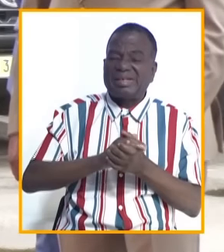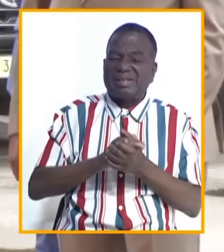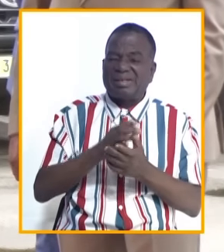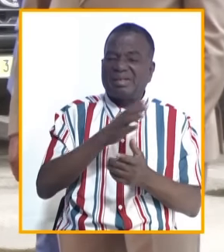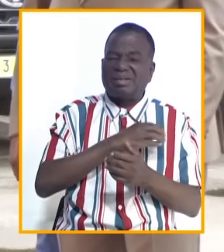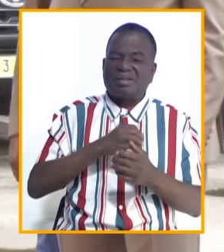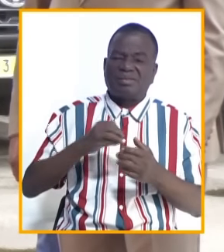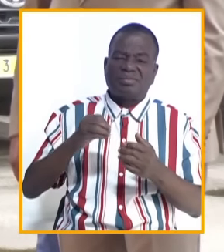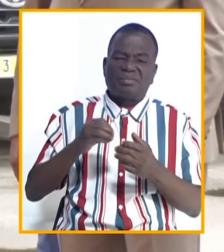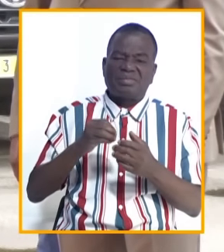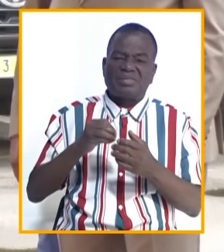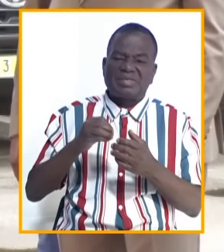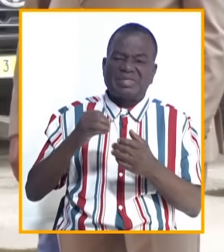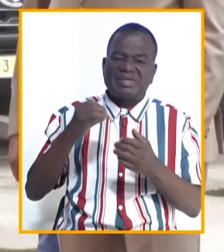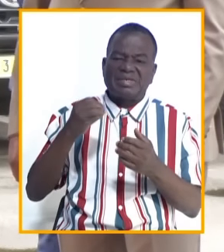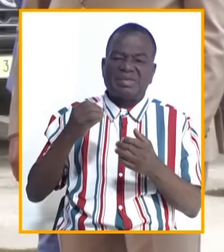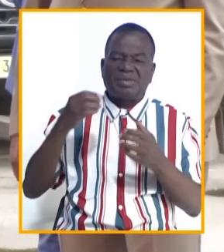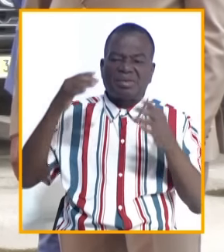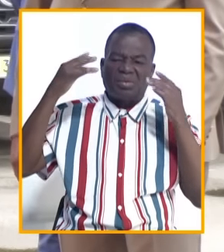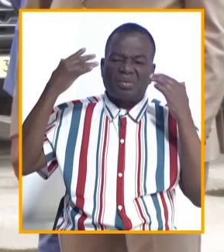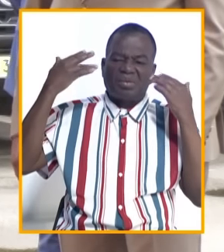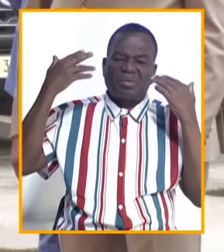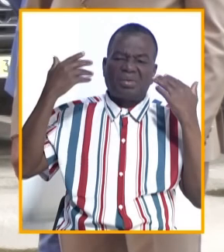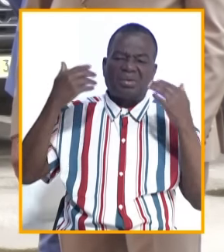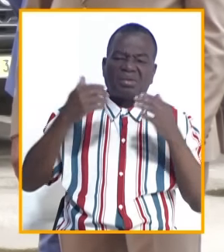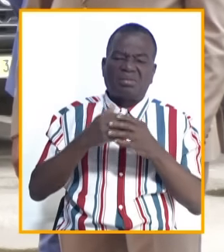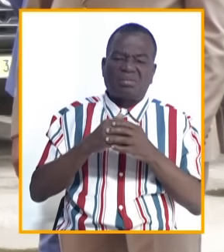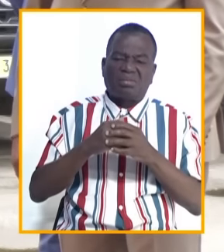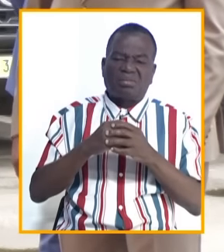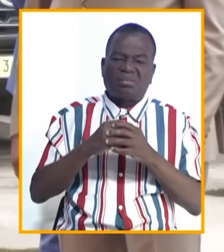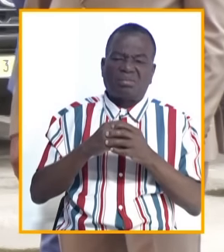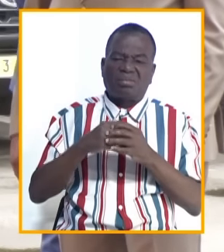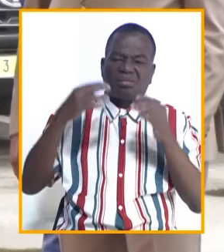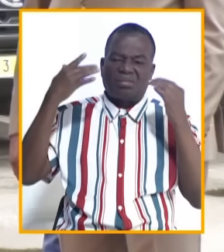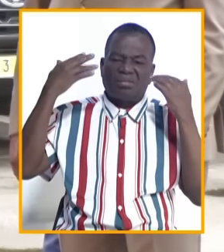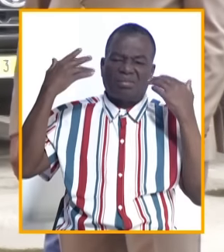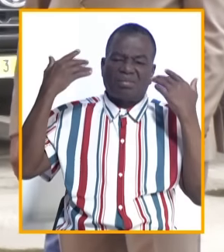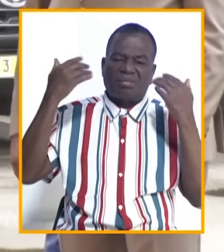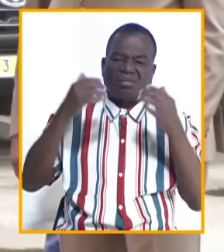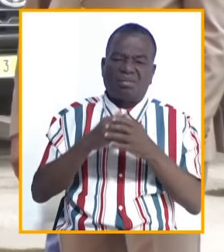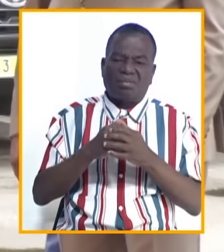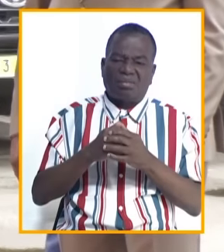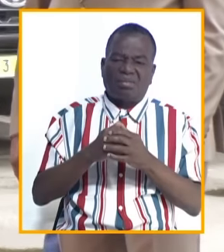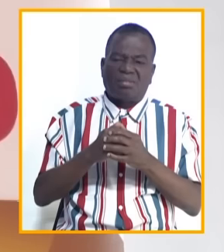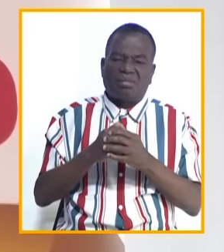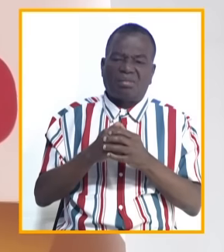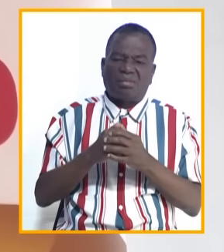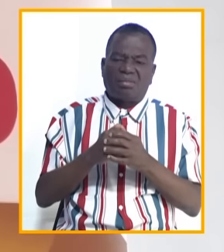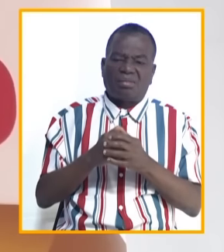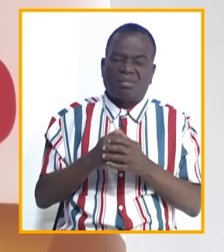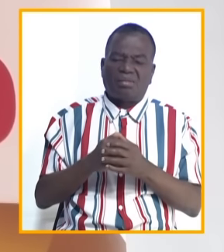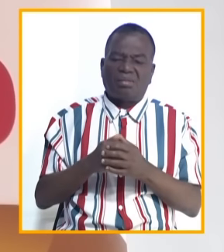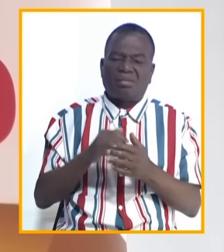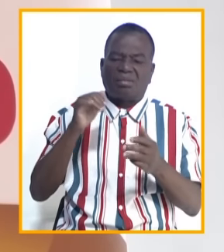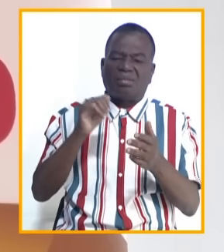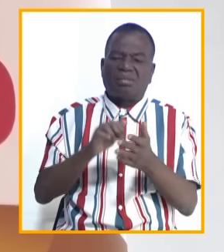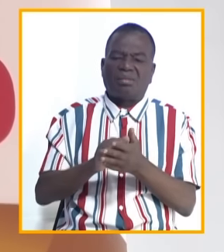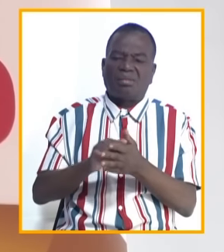afin que la Cour de cassation soit rehaussée à son image, qui est la plus haute institution de